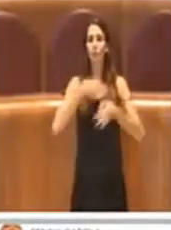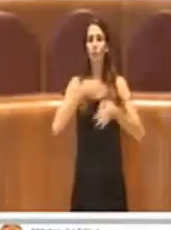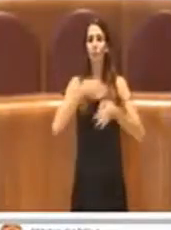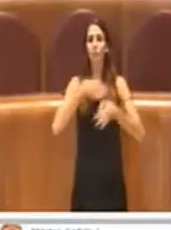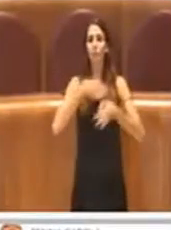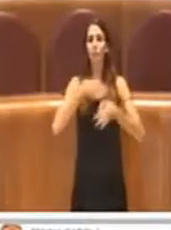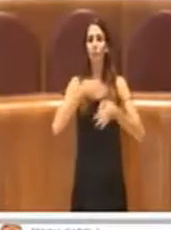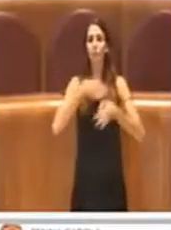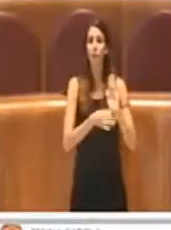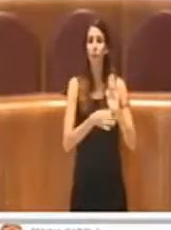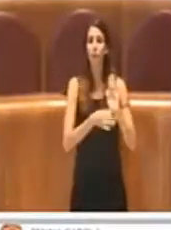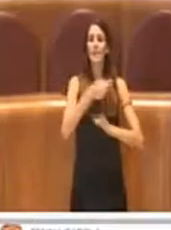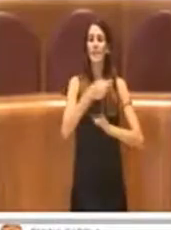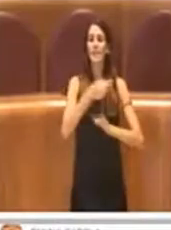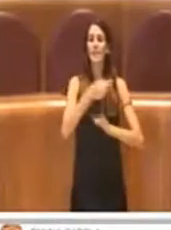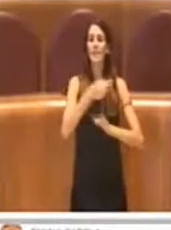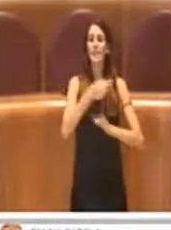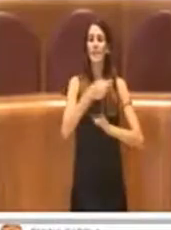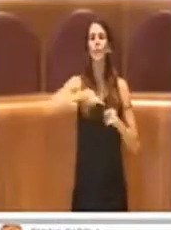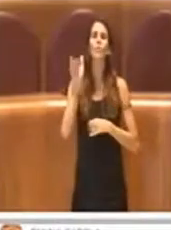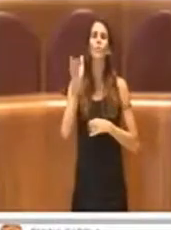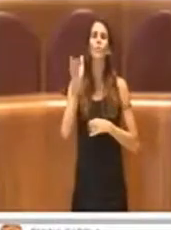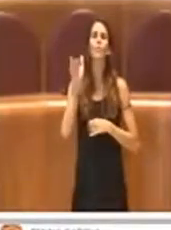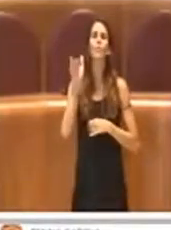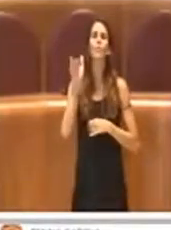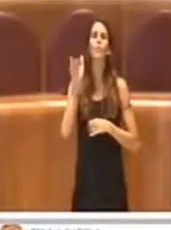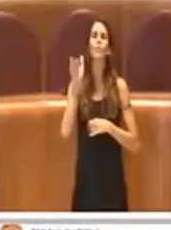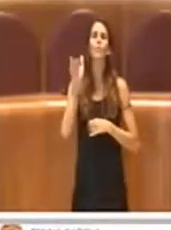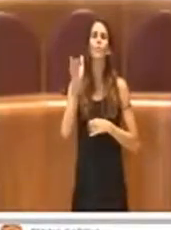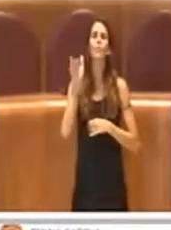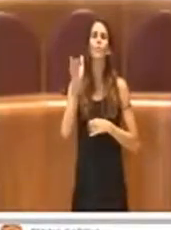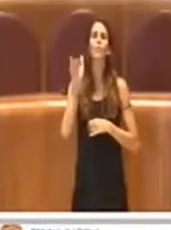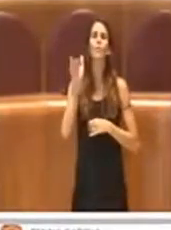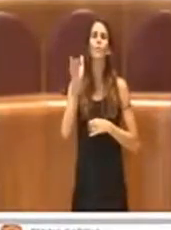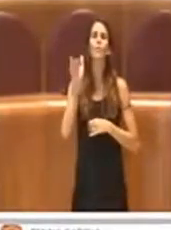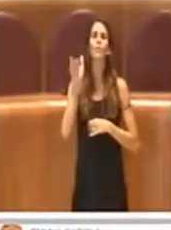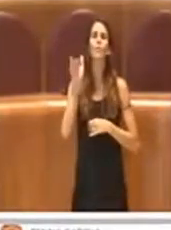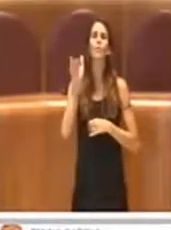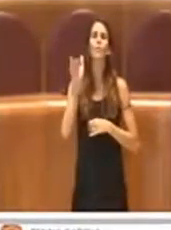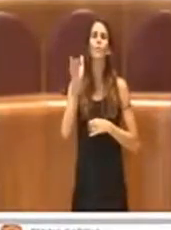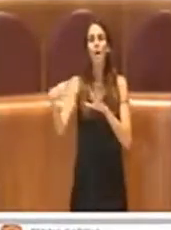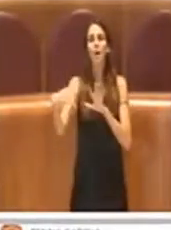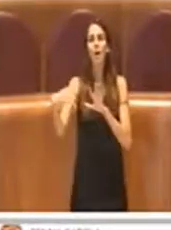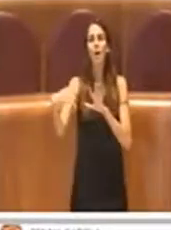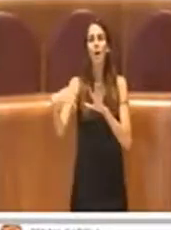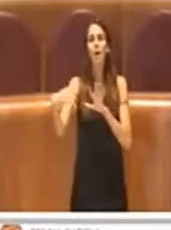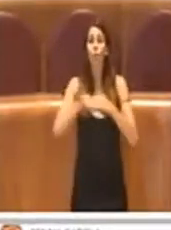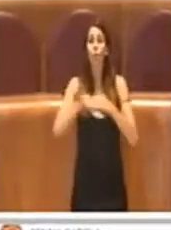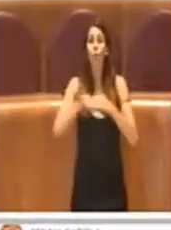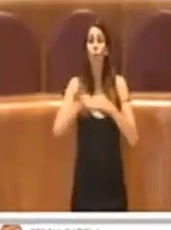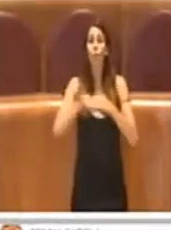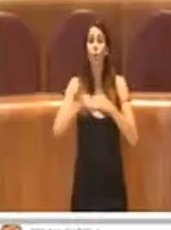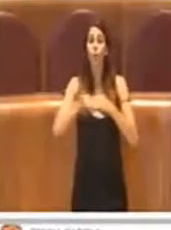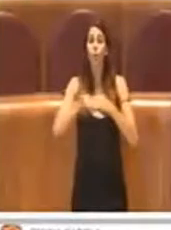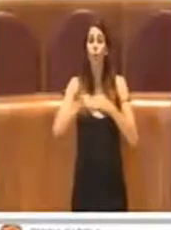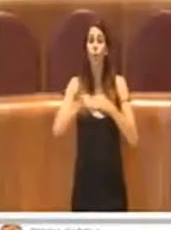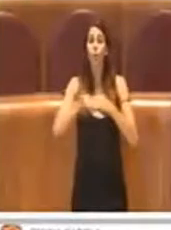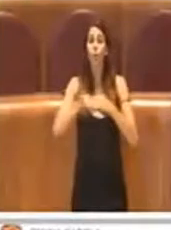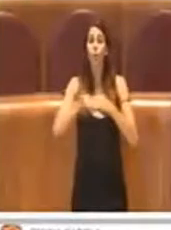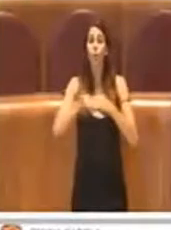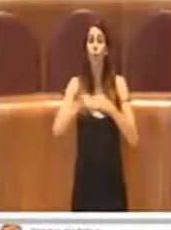definiscono quello che ci si aspetta e che poi saranno soggetti anche a un subemendamento a firma Celli, che mi trovo d'accordo, anticipo anche